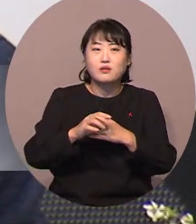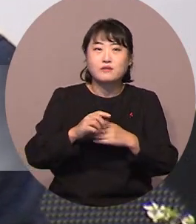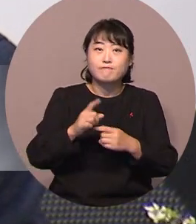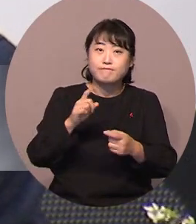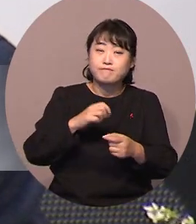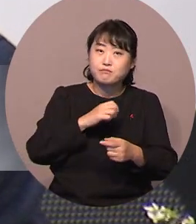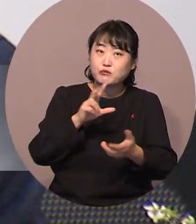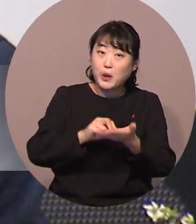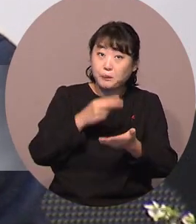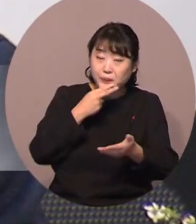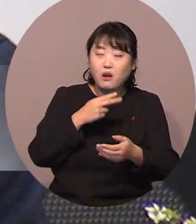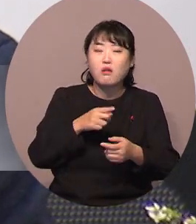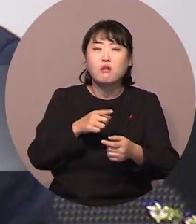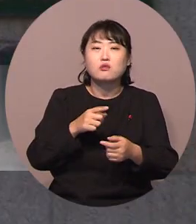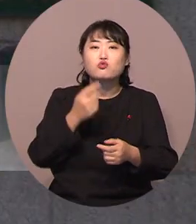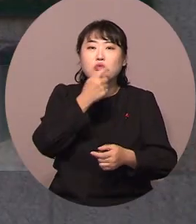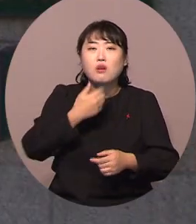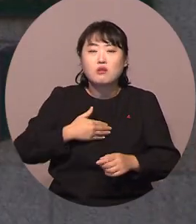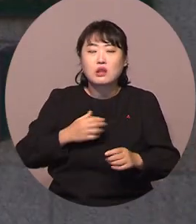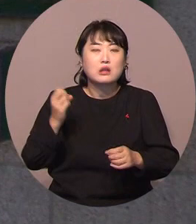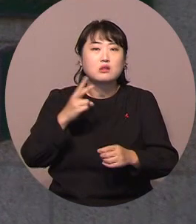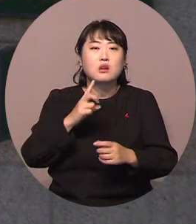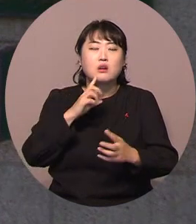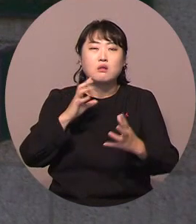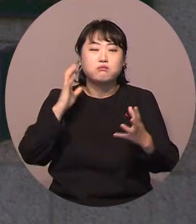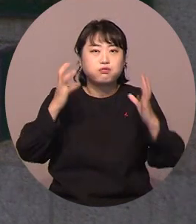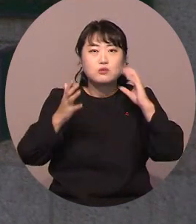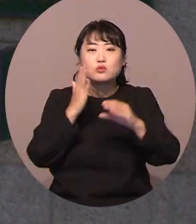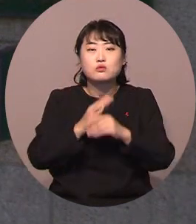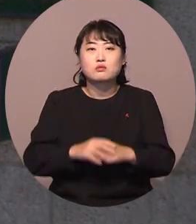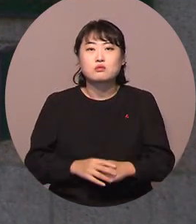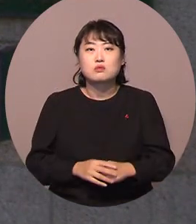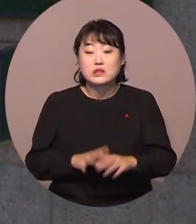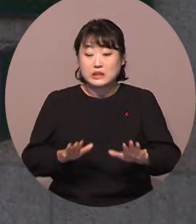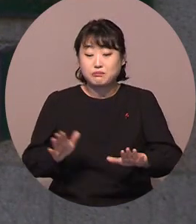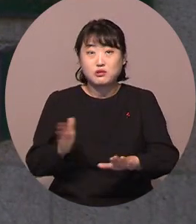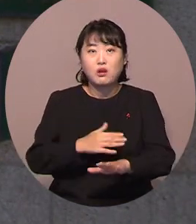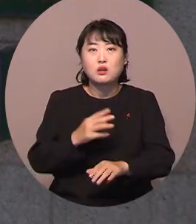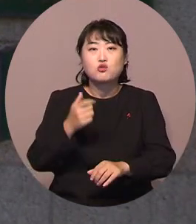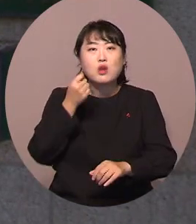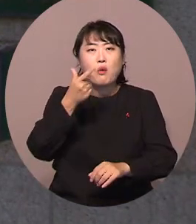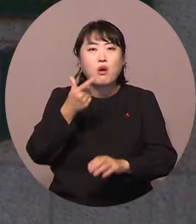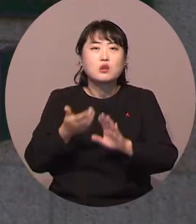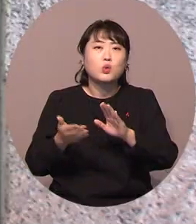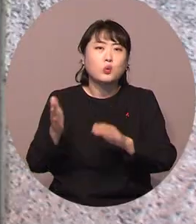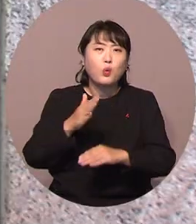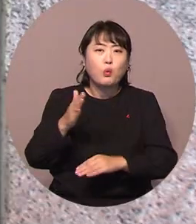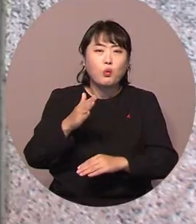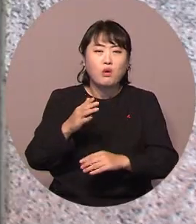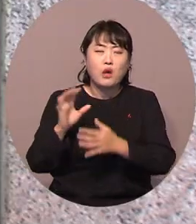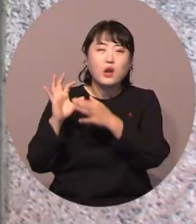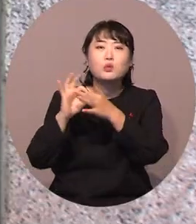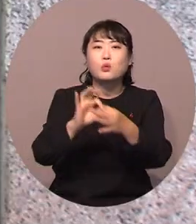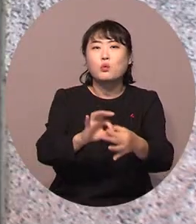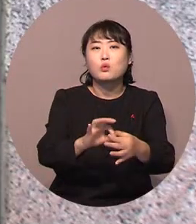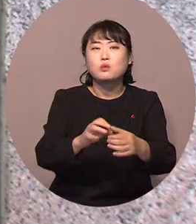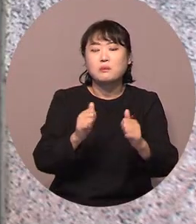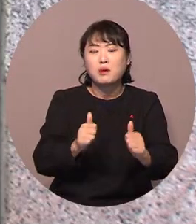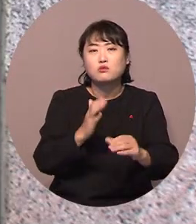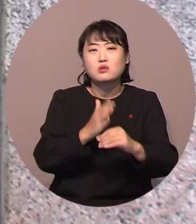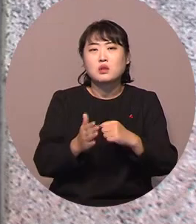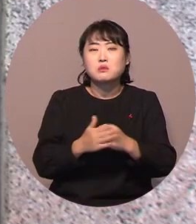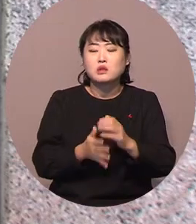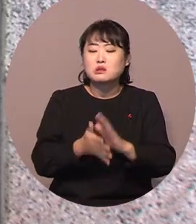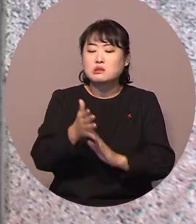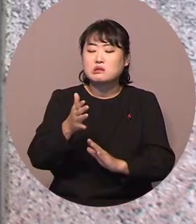지역사회는 술렁이고 있습니다 적어도 반은 지금 같은 시장에 사법 리스크가 유지돼 시정 동력이